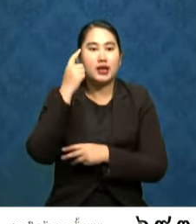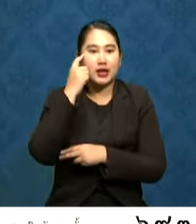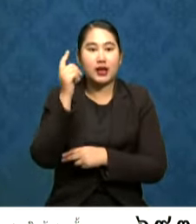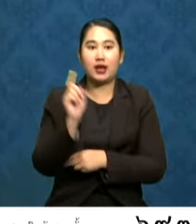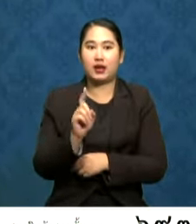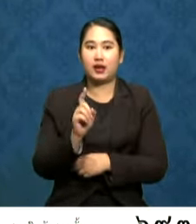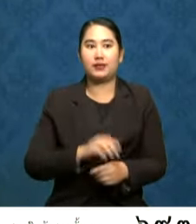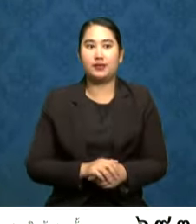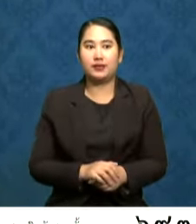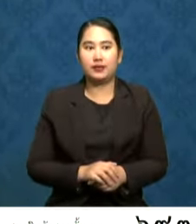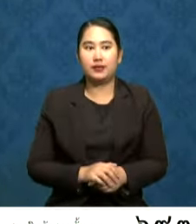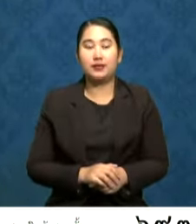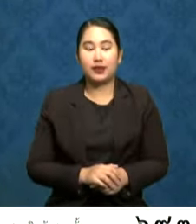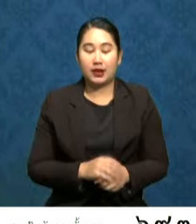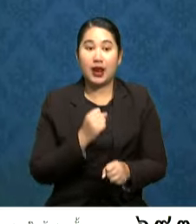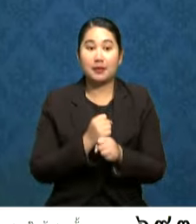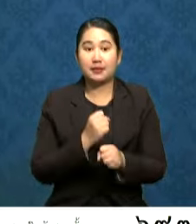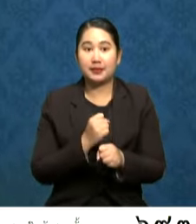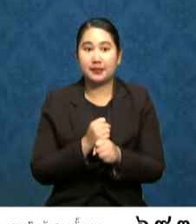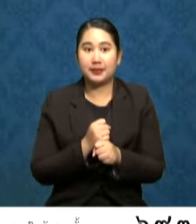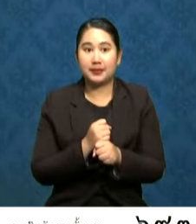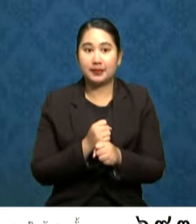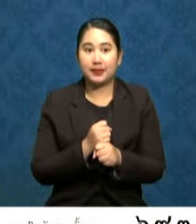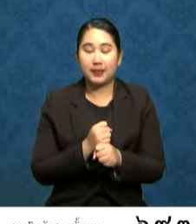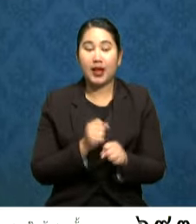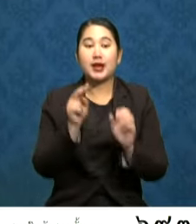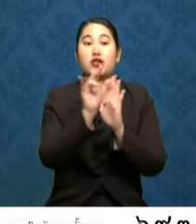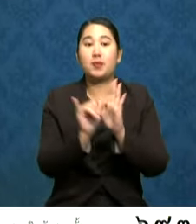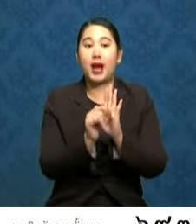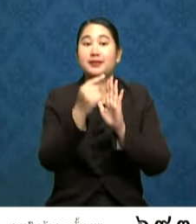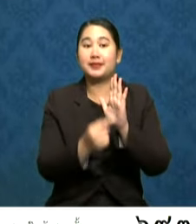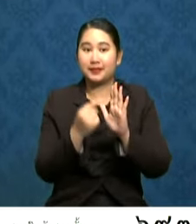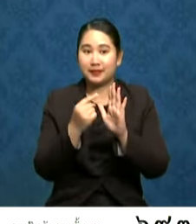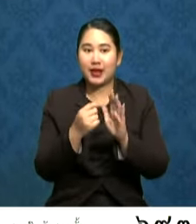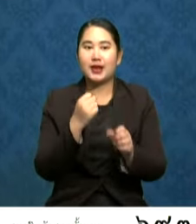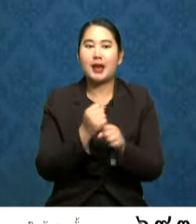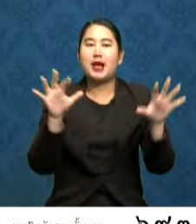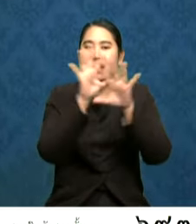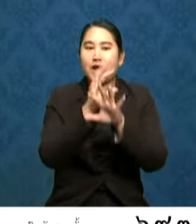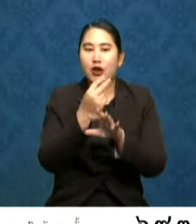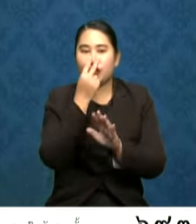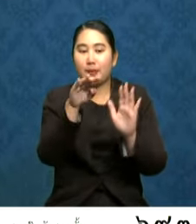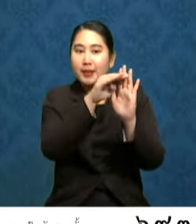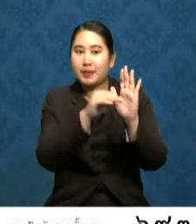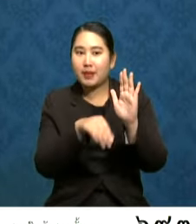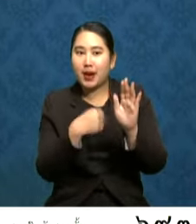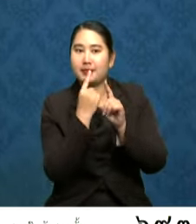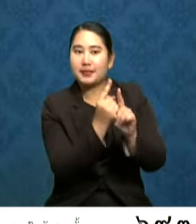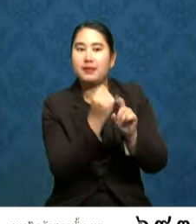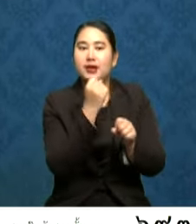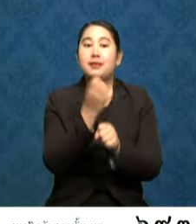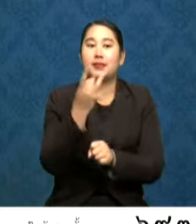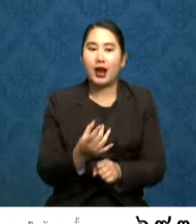ที่เราจะทำให้คำแถลงนโยบายนี้เป็นเหมือนGPSที่จะคอยบอกเราว่า